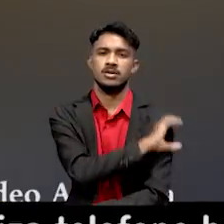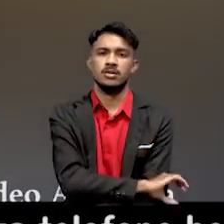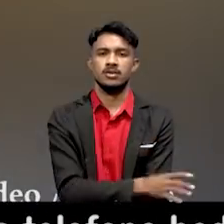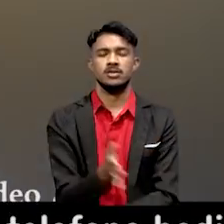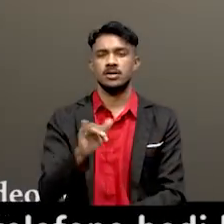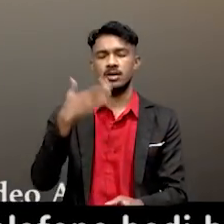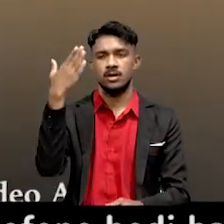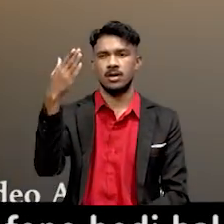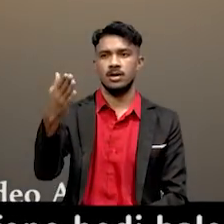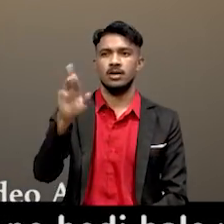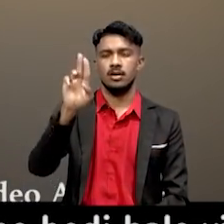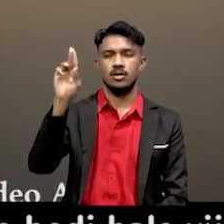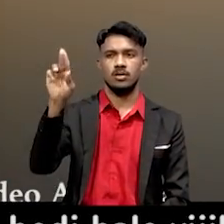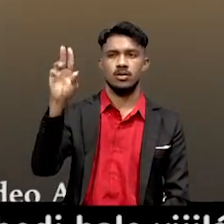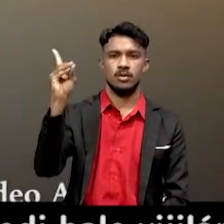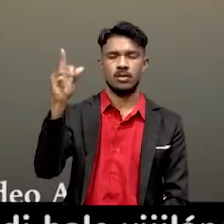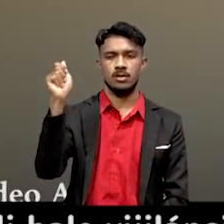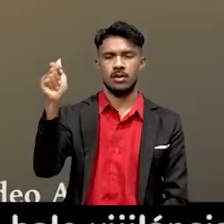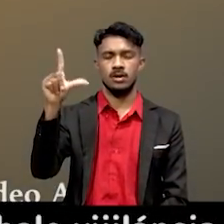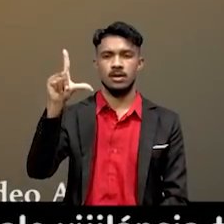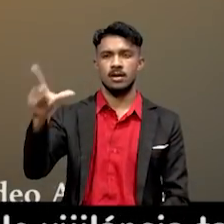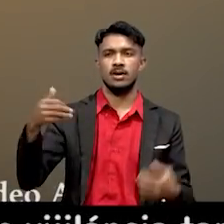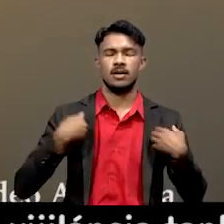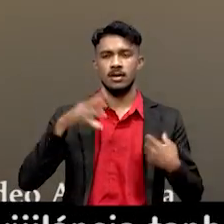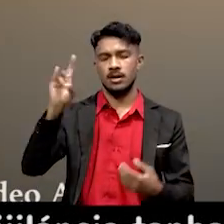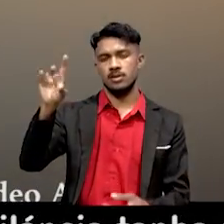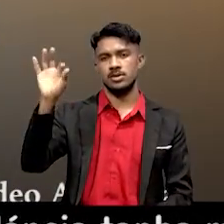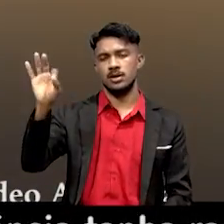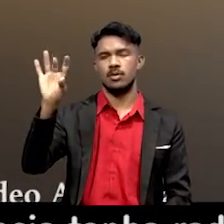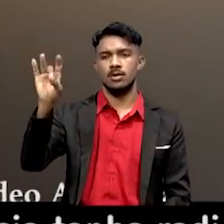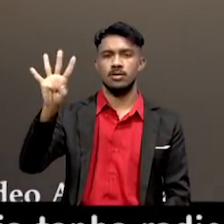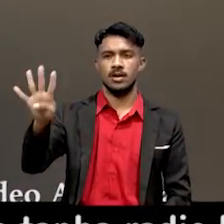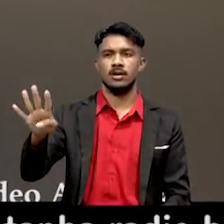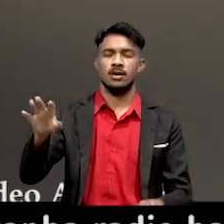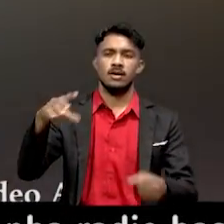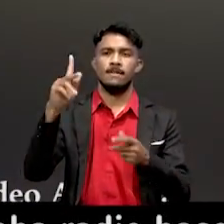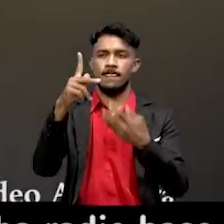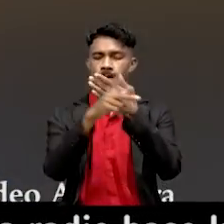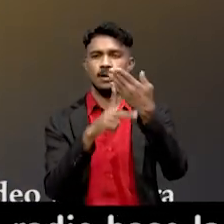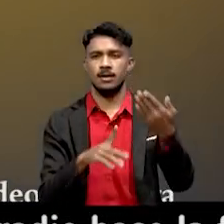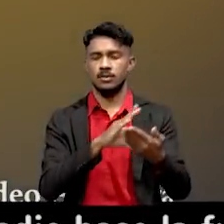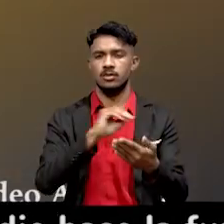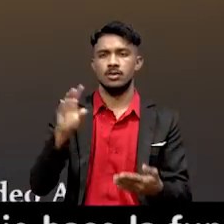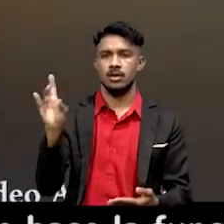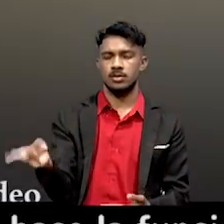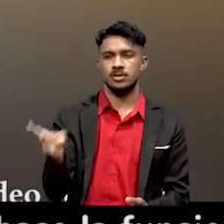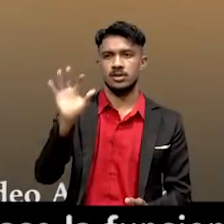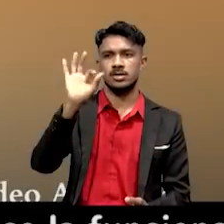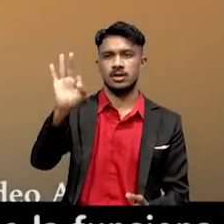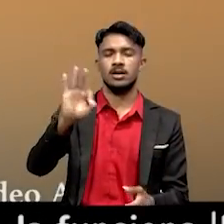rural hitusia walu hat nen rua kane keman no kopo sikra maju minus itu nurus sia